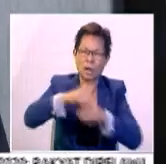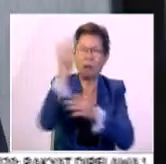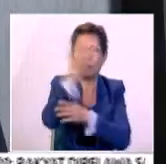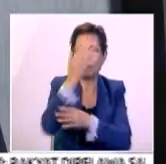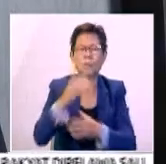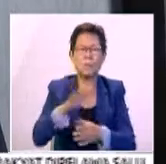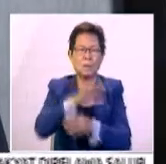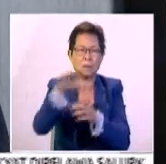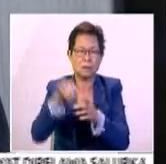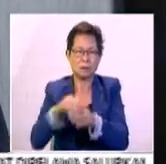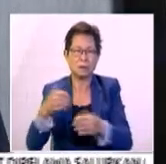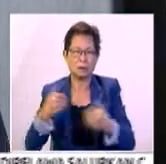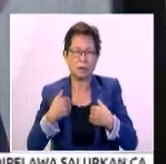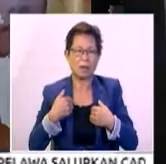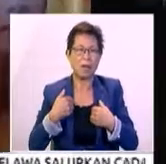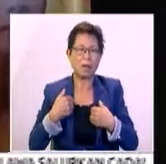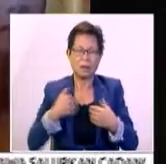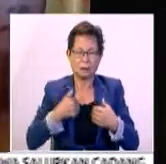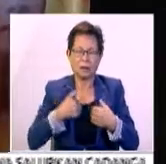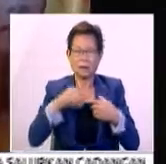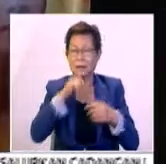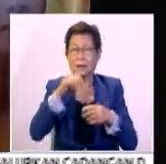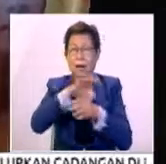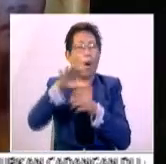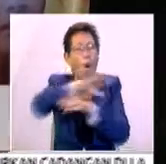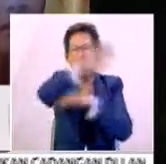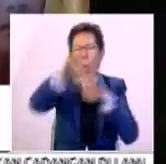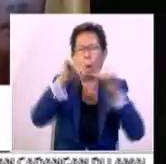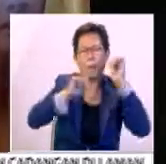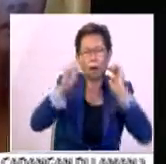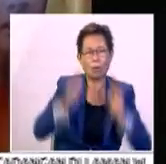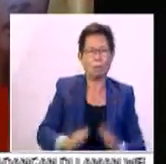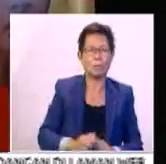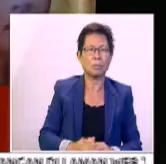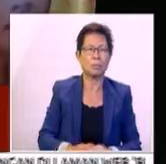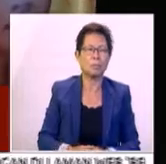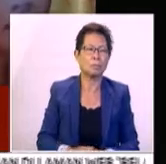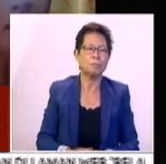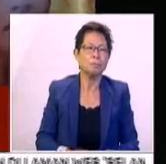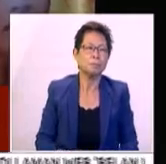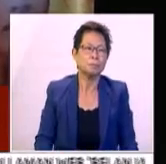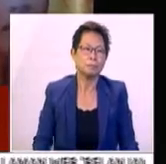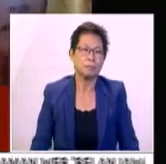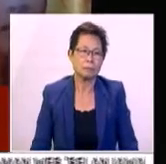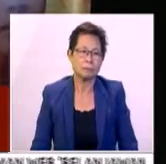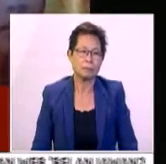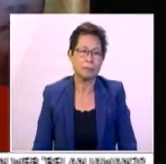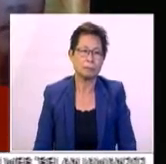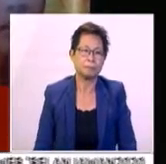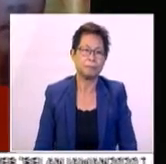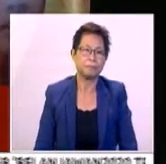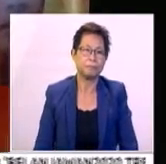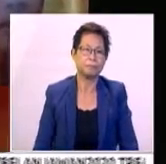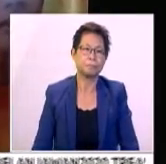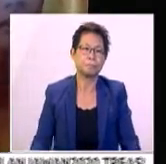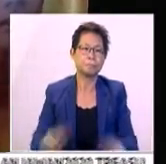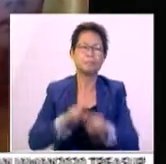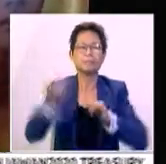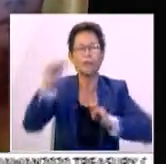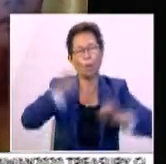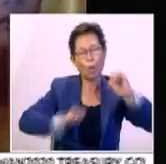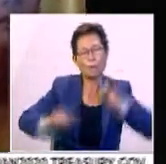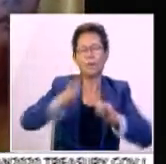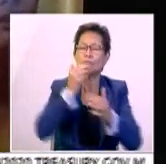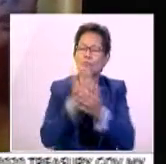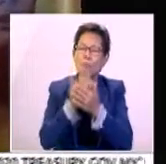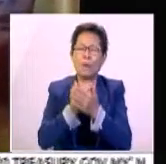Tak termasuk saya, hampir semua. Tak. Biasanya orang tahu saya berwatak antagonis. Tiba-tiba ini saya kena berwatak yang macam baik-baik lah. So,